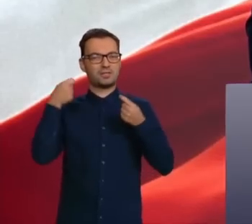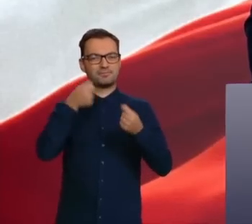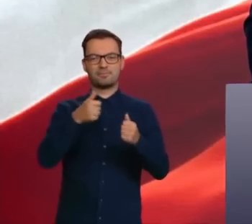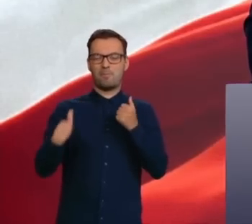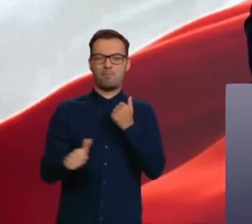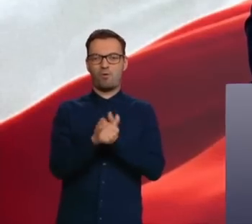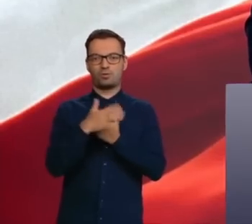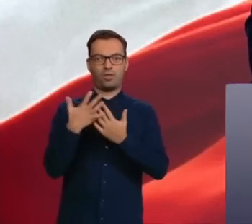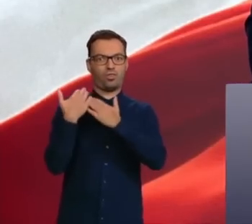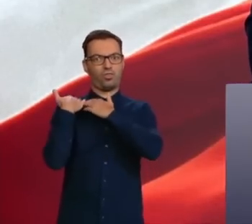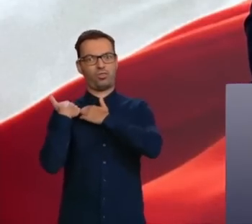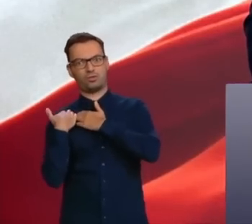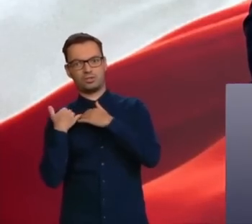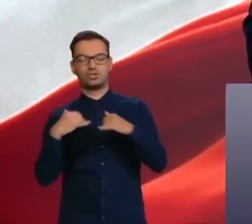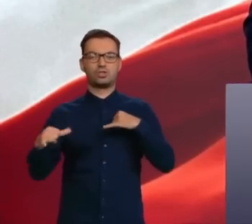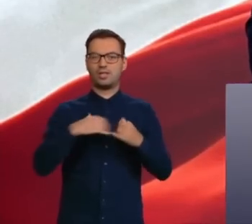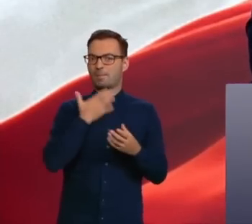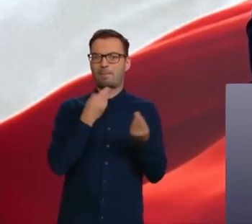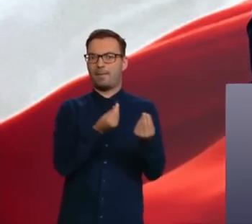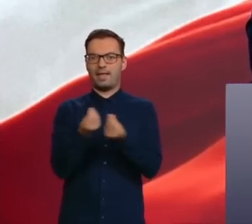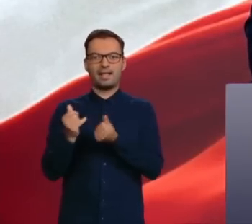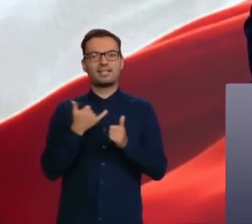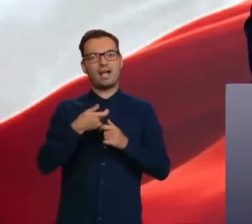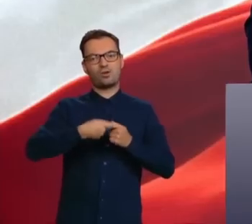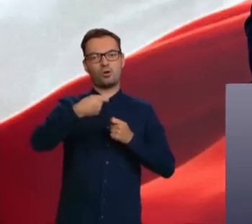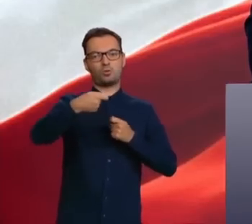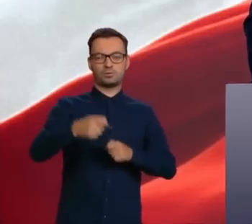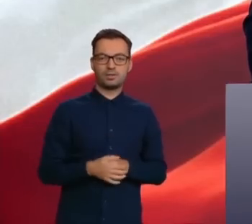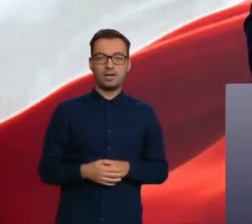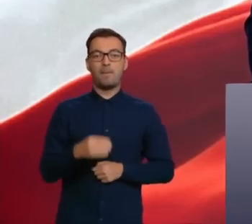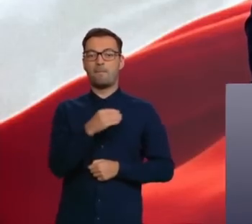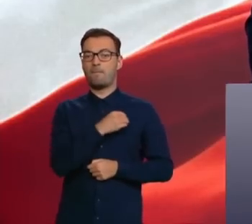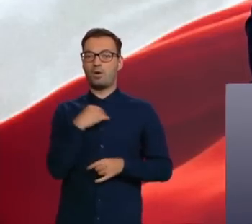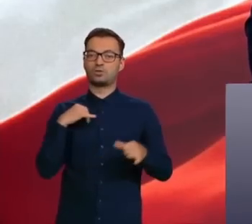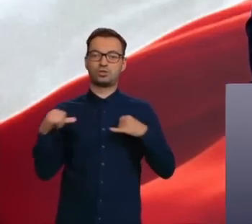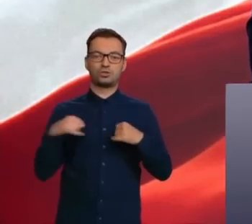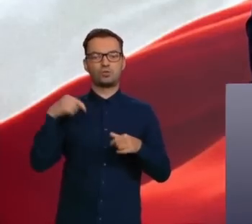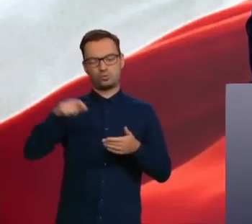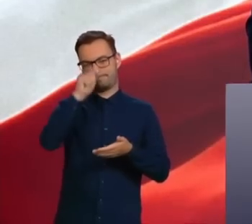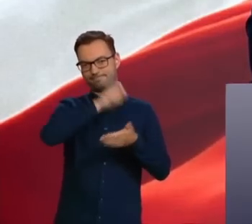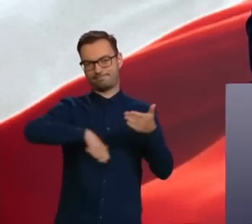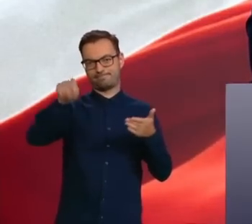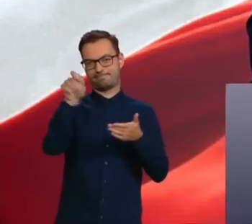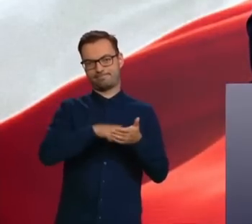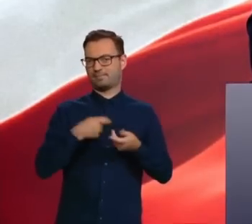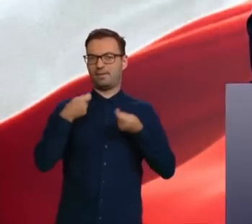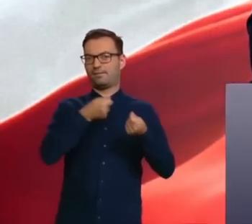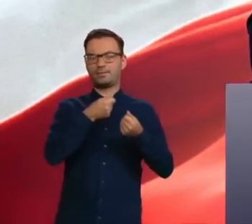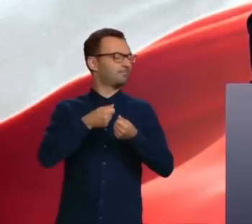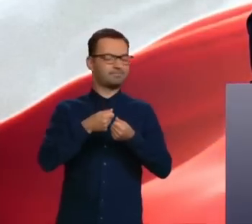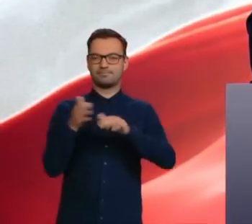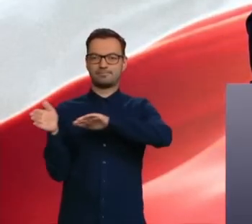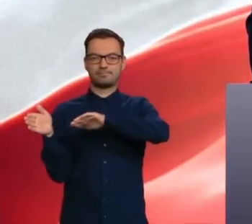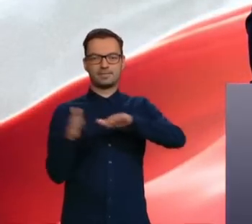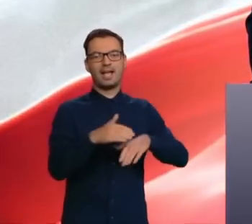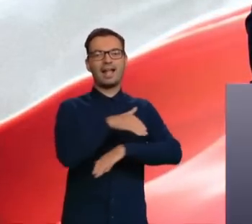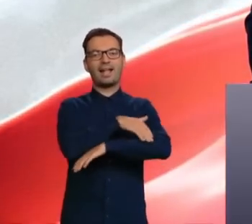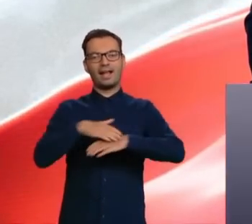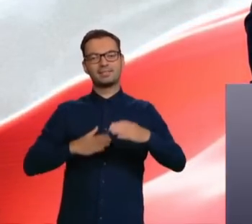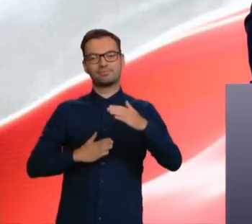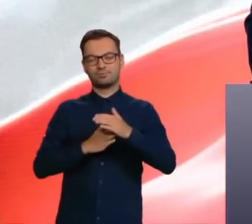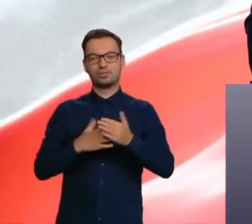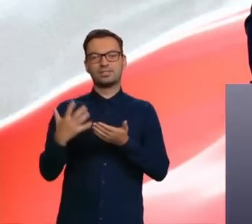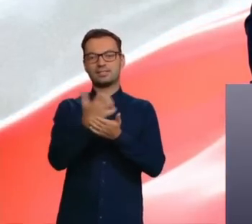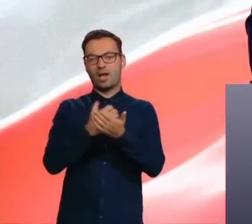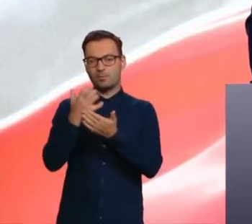zbyt duże obciążenia, że nie ma pieniędzy na ich kontynuowanie, a państwo powinno zrezygnować z ich finansowania, wprowadzić progi dochodowe dla